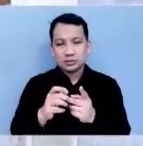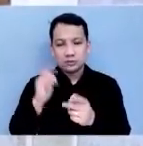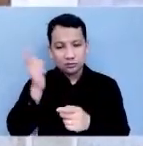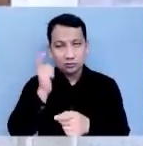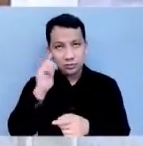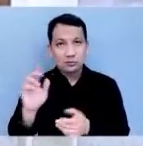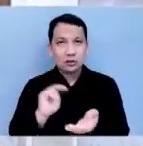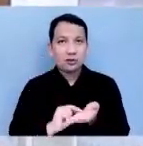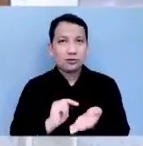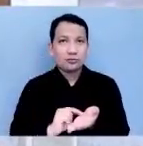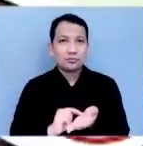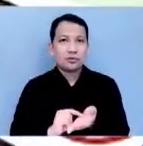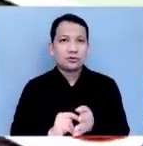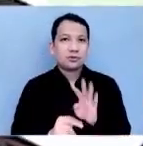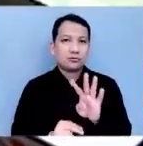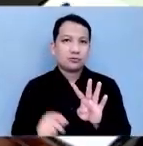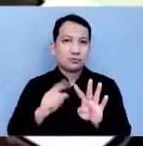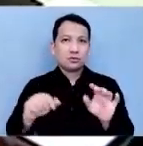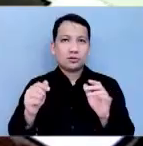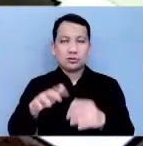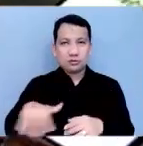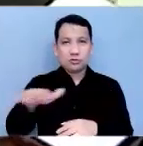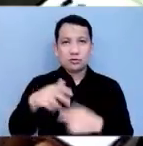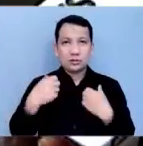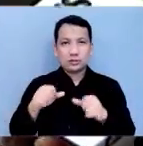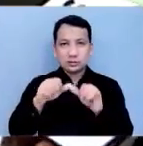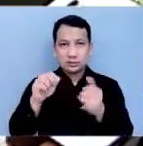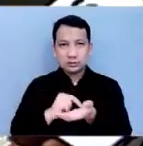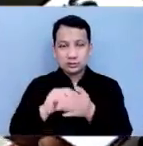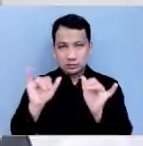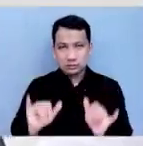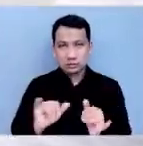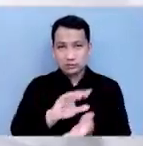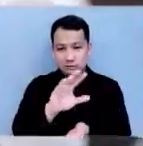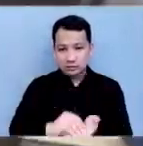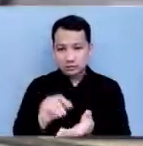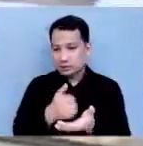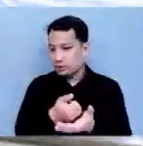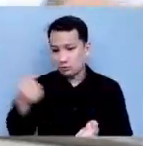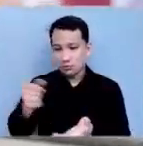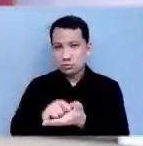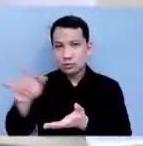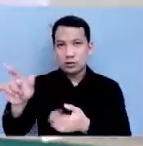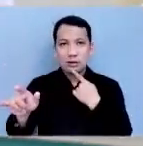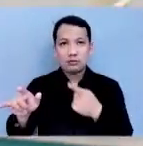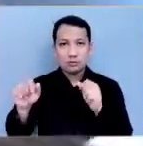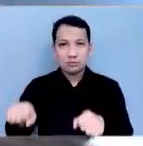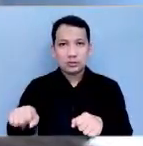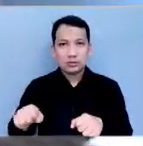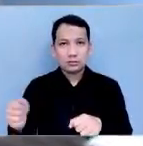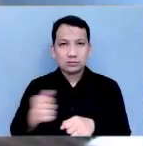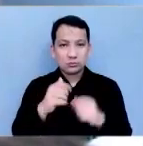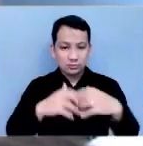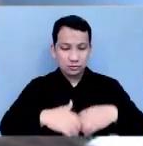nurse. The core of any health system are nurses. Kaya pinapirate ang mga nurse natin sa ibang bansa. Ako, kaya ko rin magpatayo ng ospital,